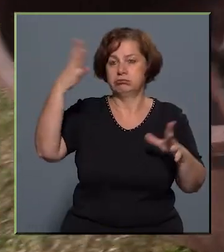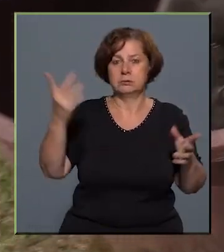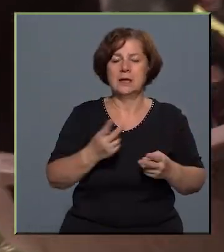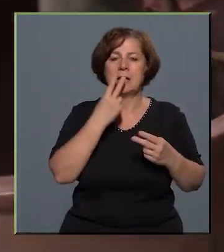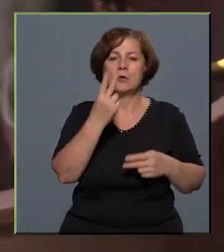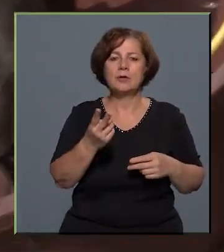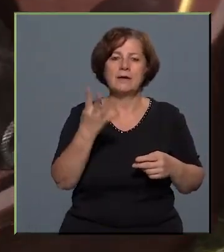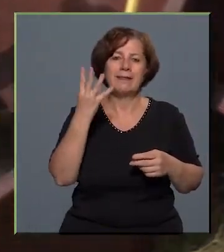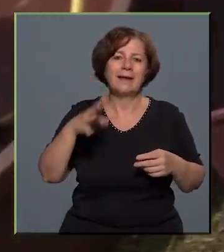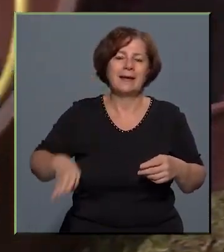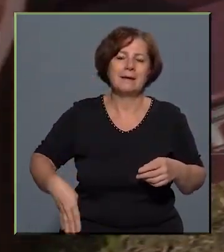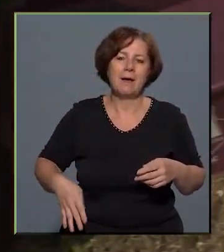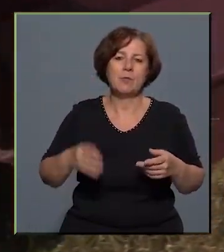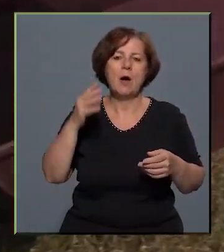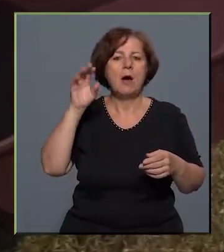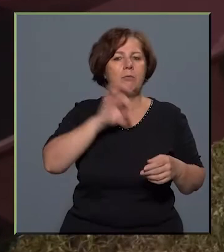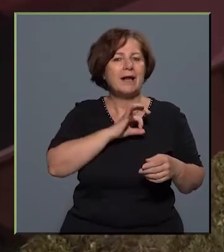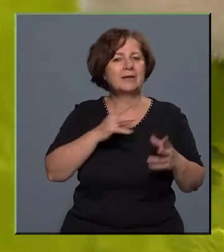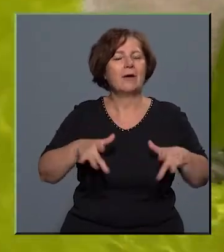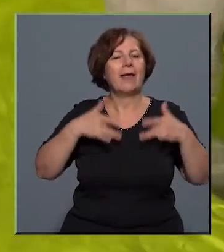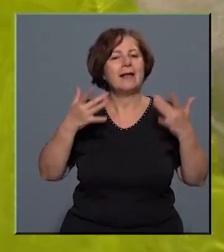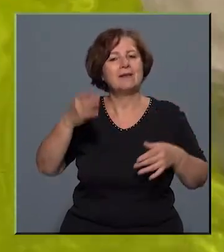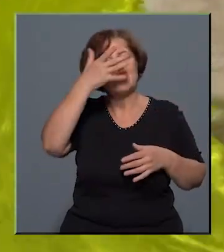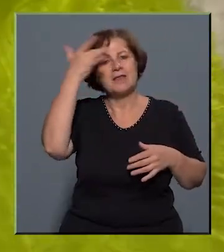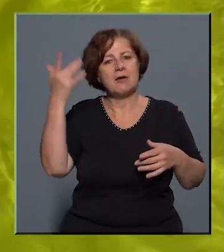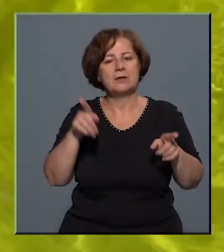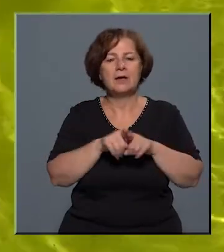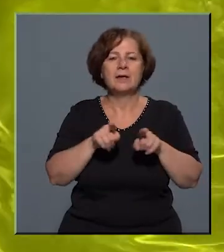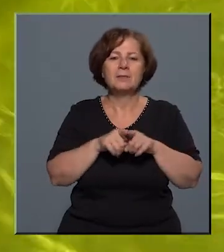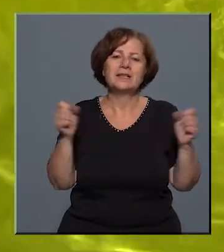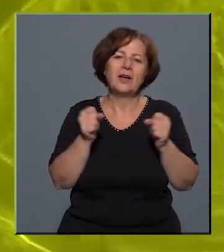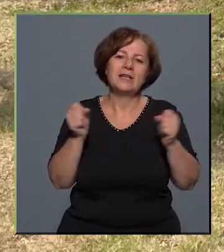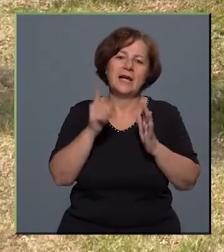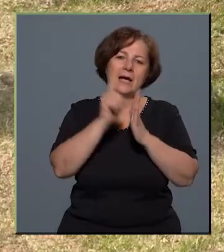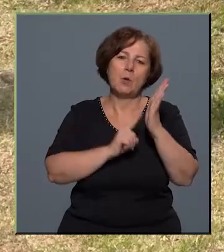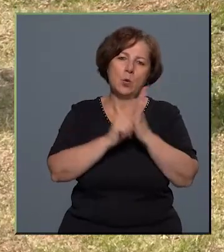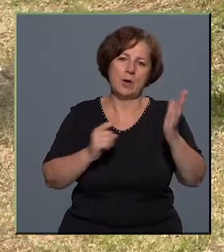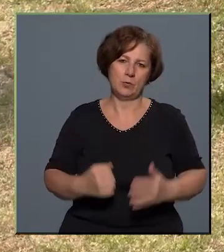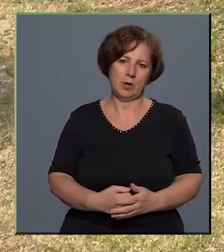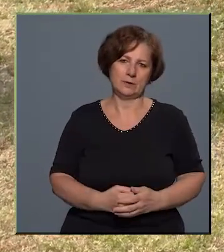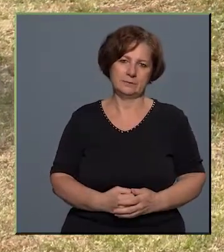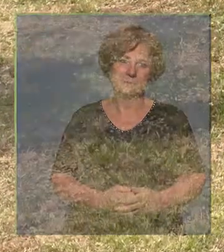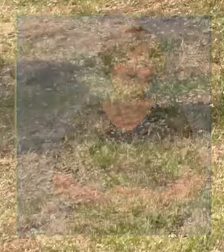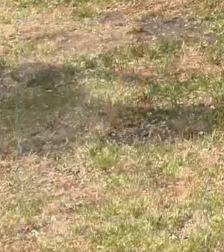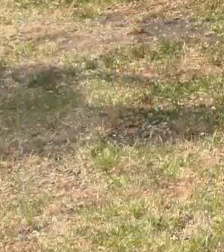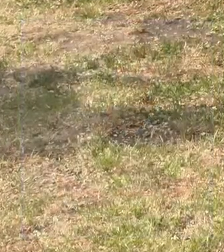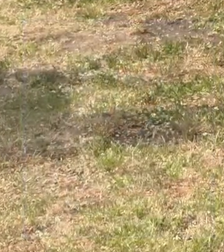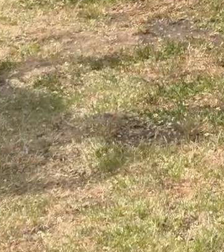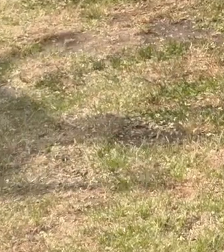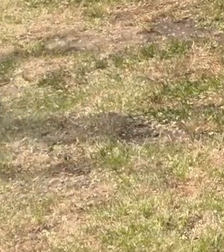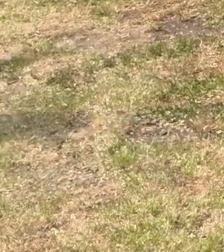Kellő odafigyeléssel négylábú barátaink is épp úgy élvezhetik a nyári időszakot, mint a hidegebb hónapokat.